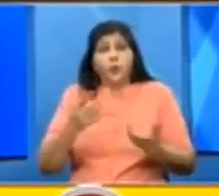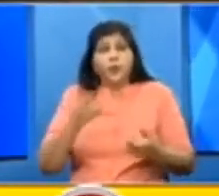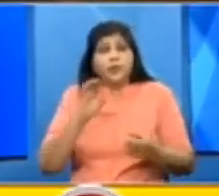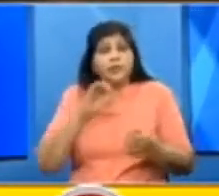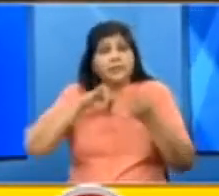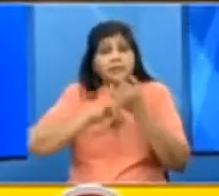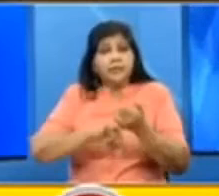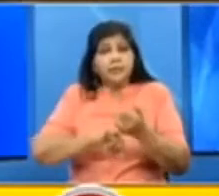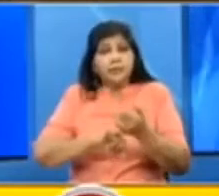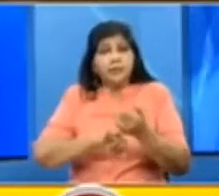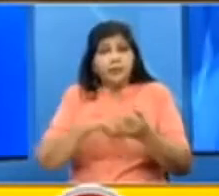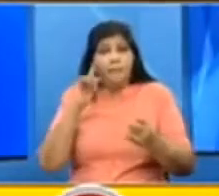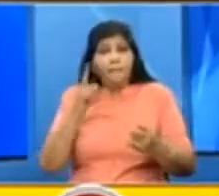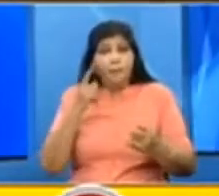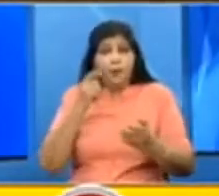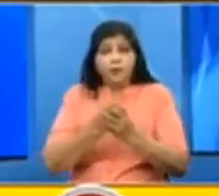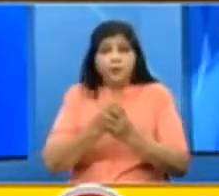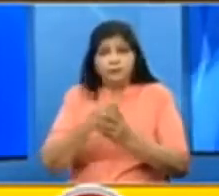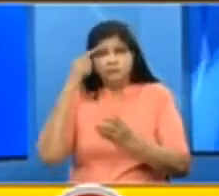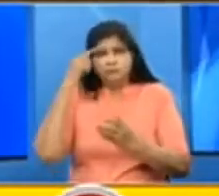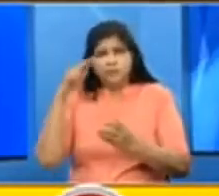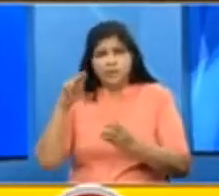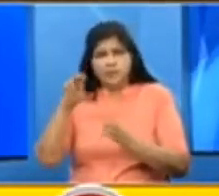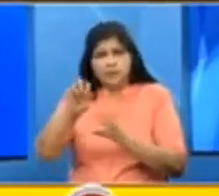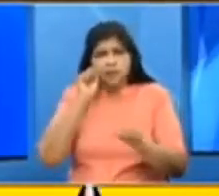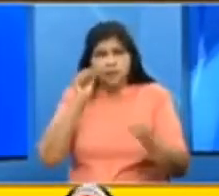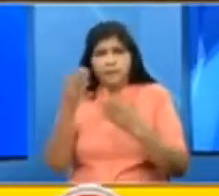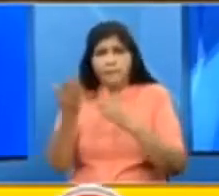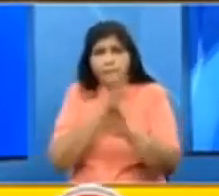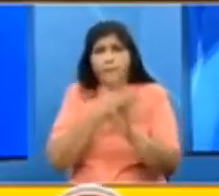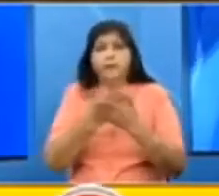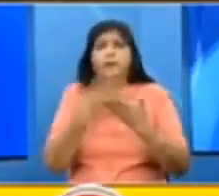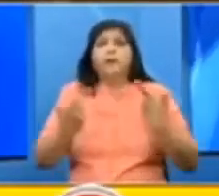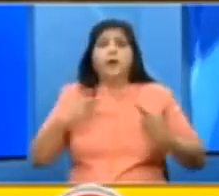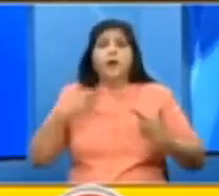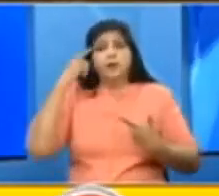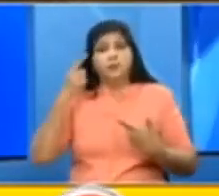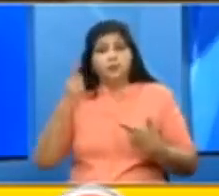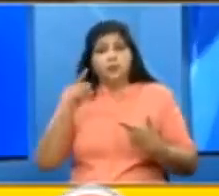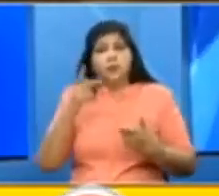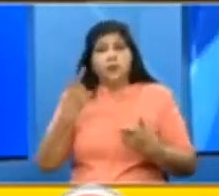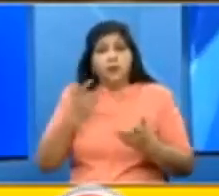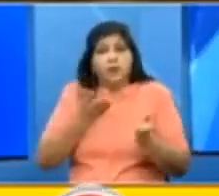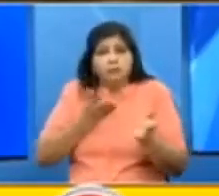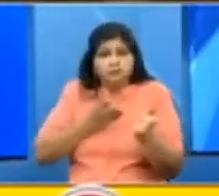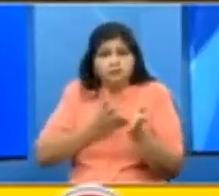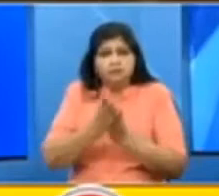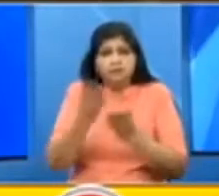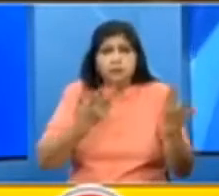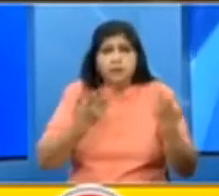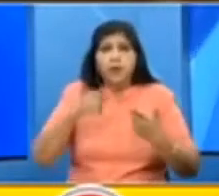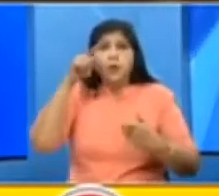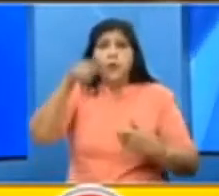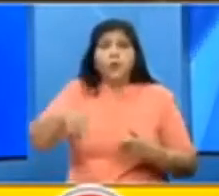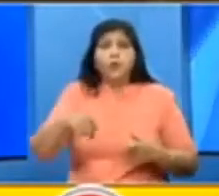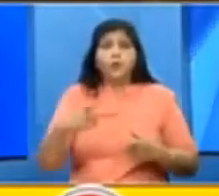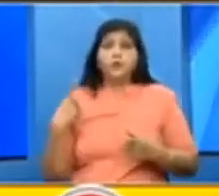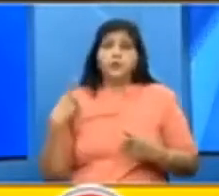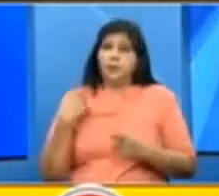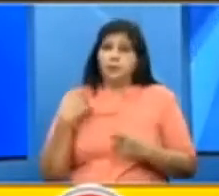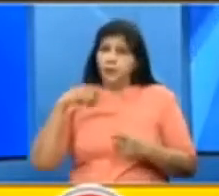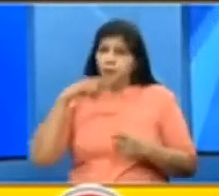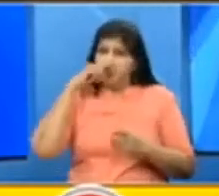लेने से पहले हम ये सोचें कि क्या हमारा ये कदम उस सैनिक के सम्मान के अनुरूप